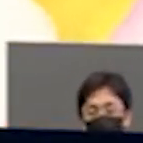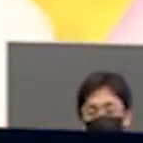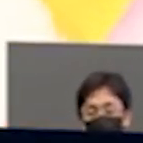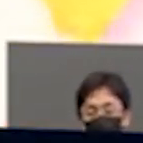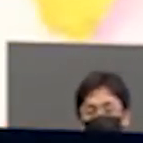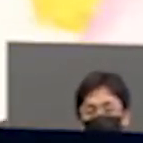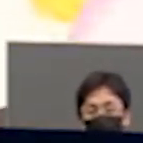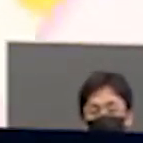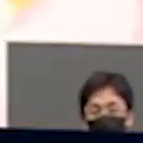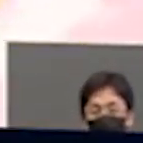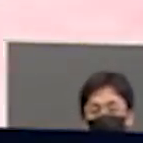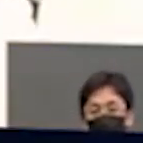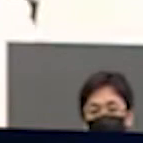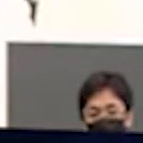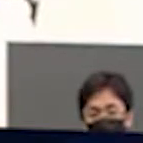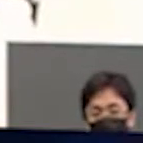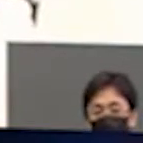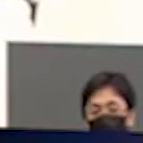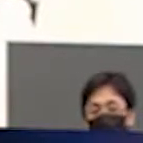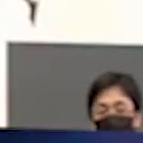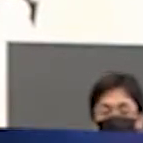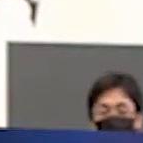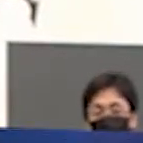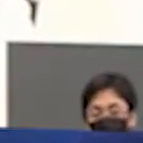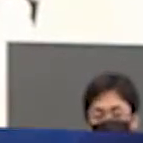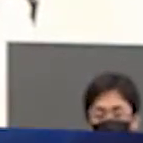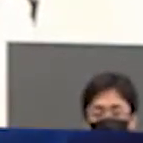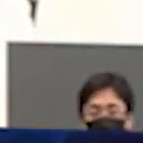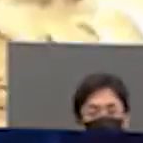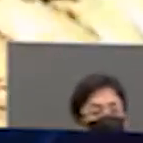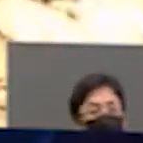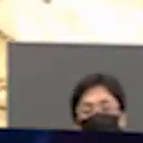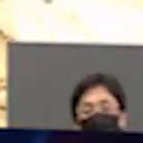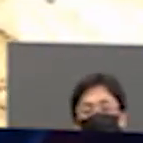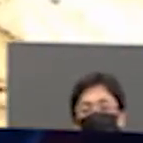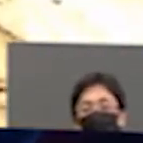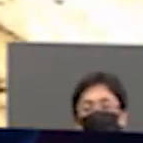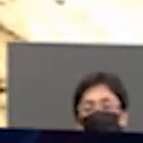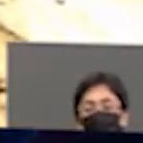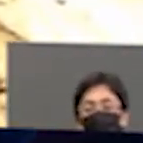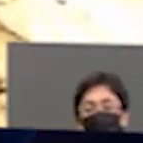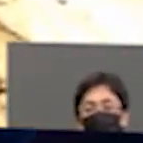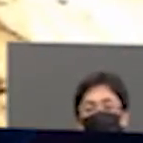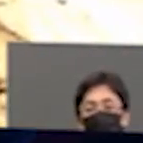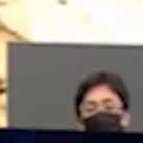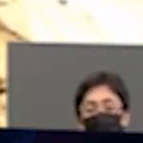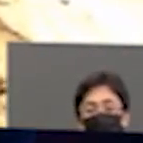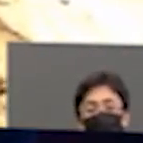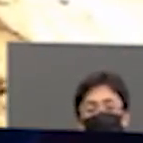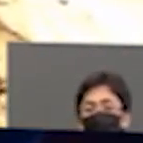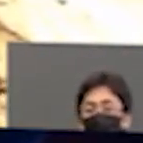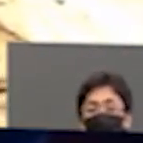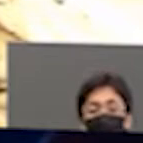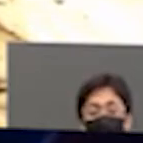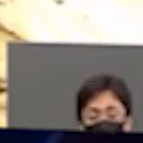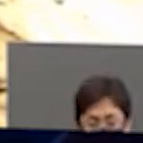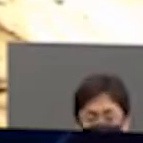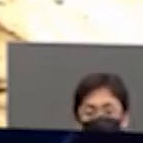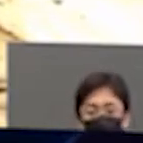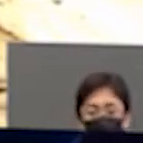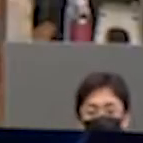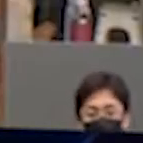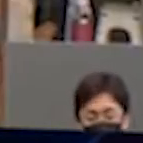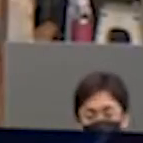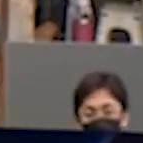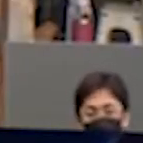ก็จะได้ใช้จ่ายกันในโครงการคนละครึ่งเฟส 5วันนี้วันแรกนะครับและสำหรับ